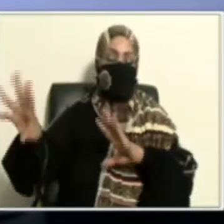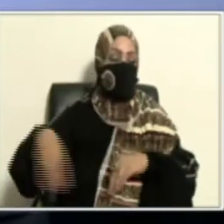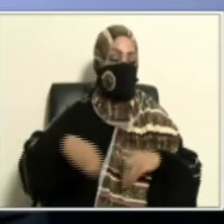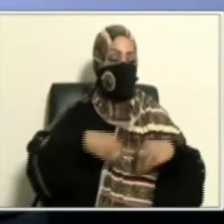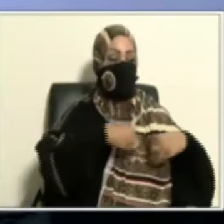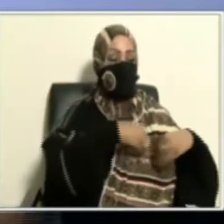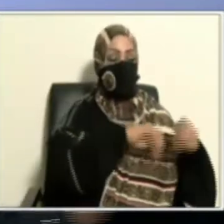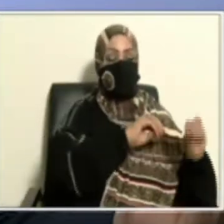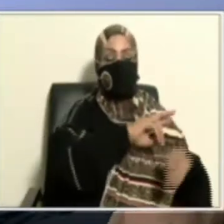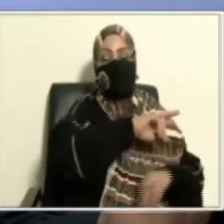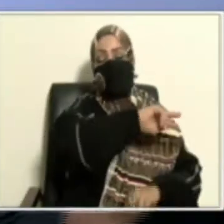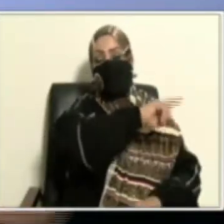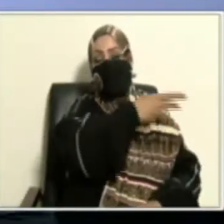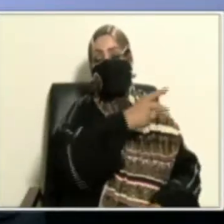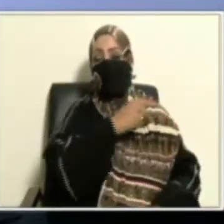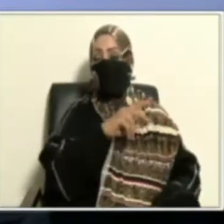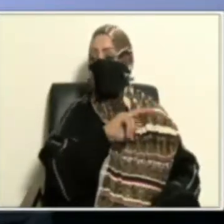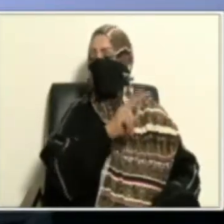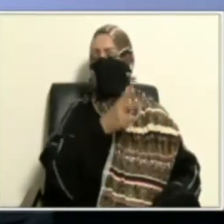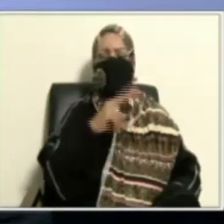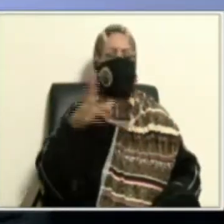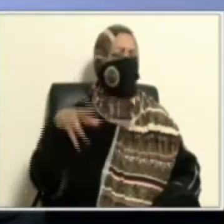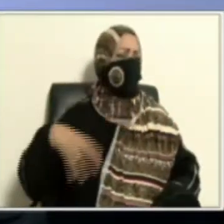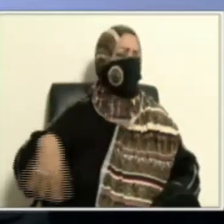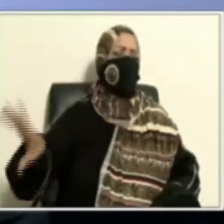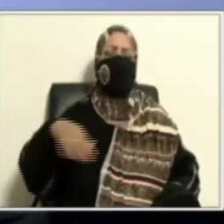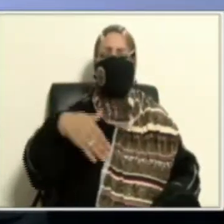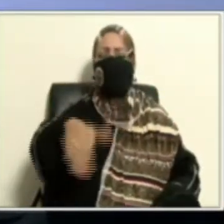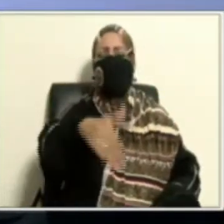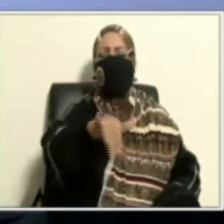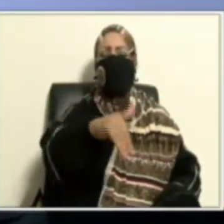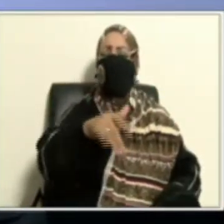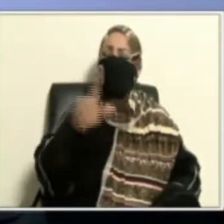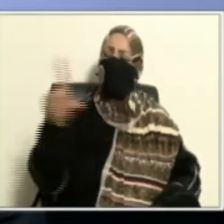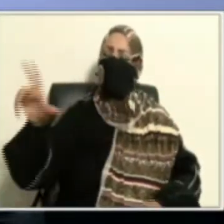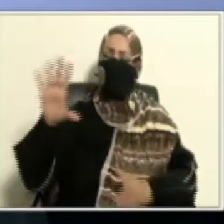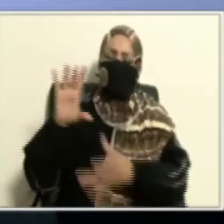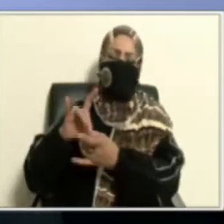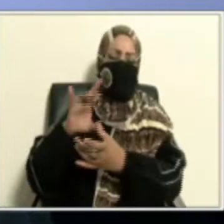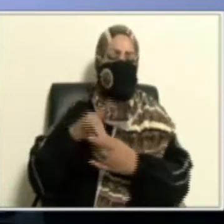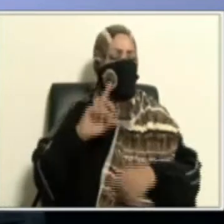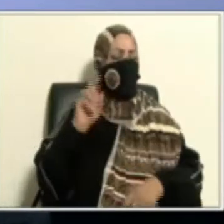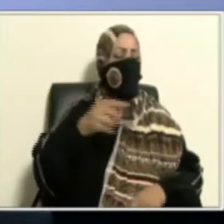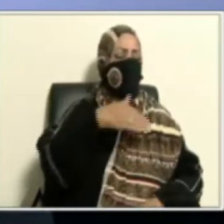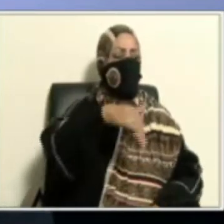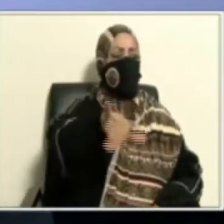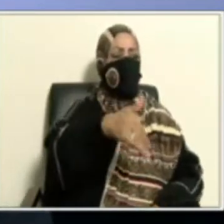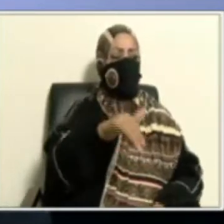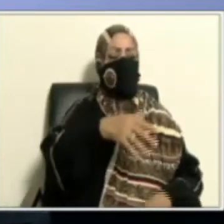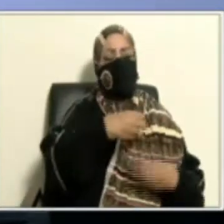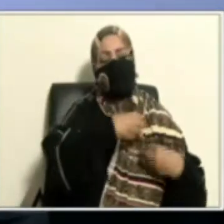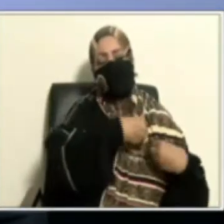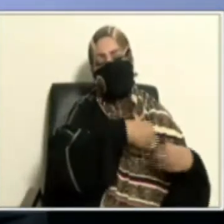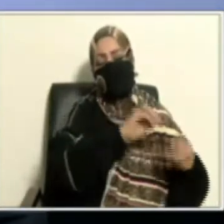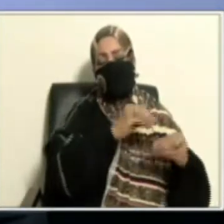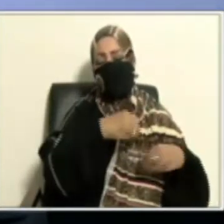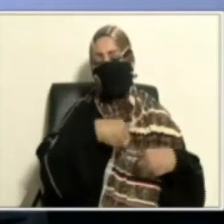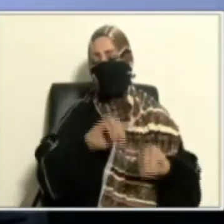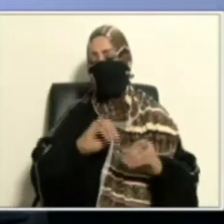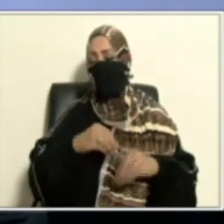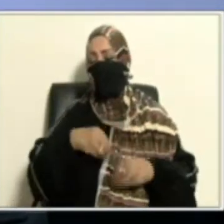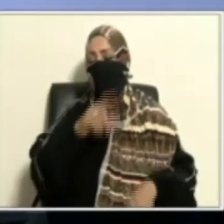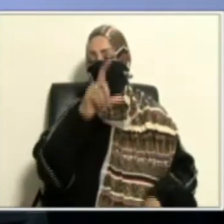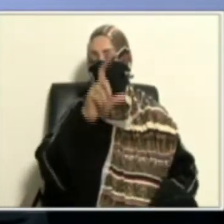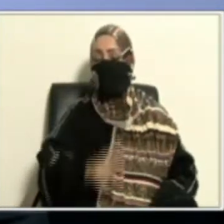خذها منه وبيعها لشخص عادي أو بيعها لمحل آخر لا علاقة له مالية بهذا الشخص ليصير